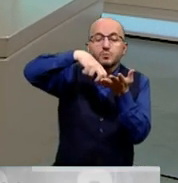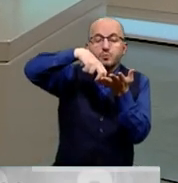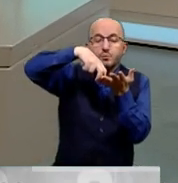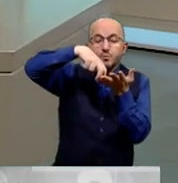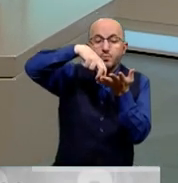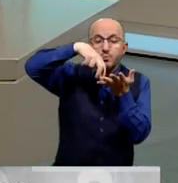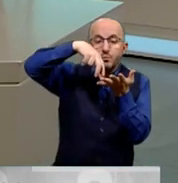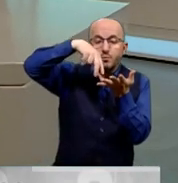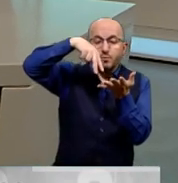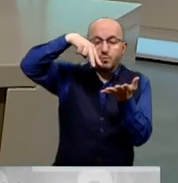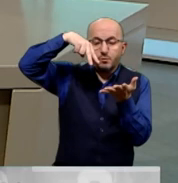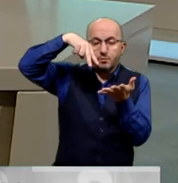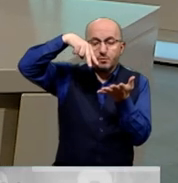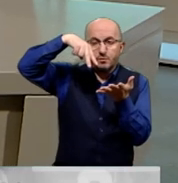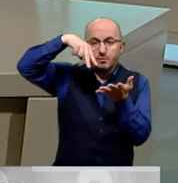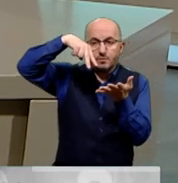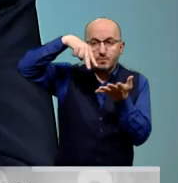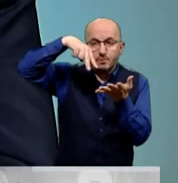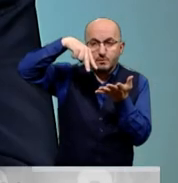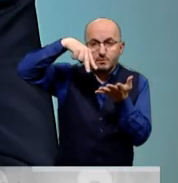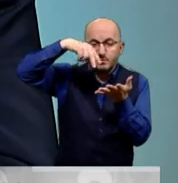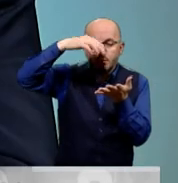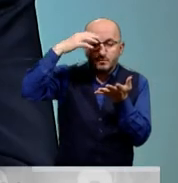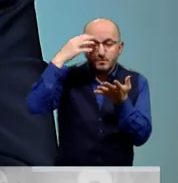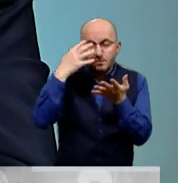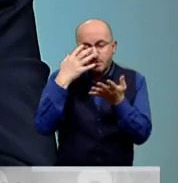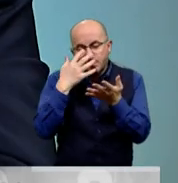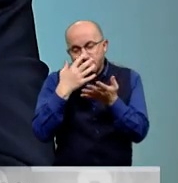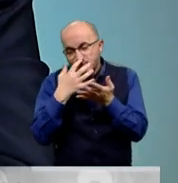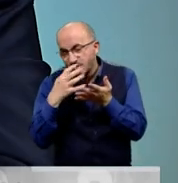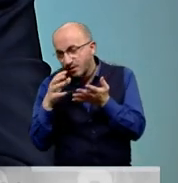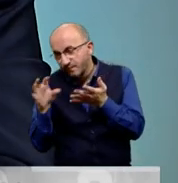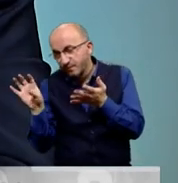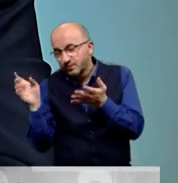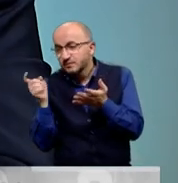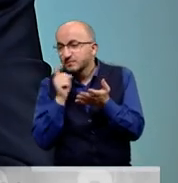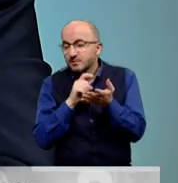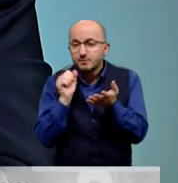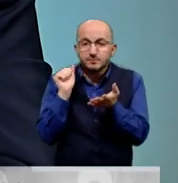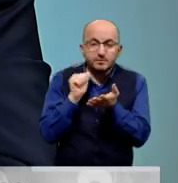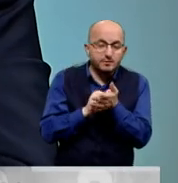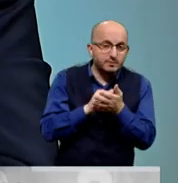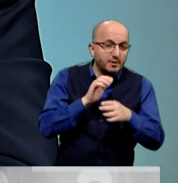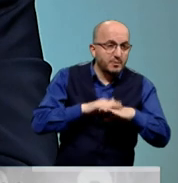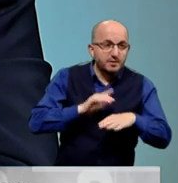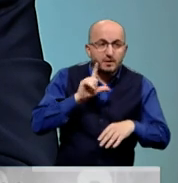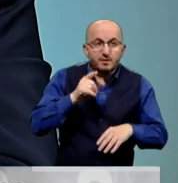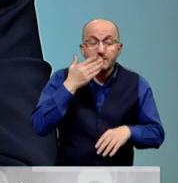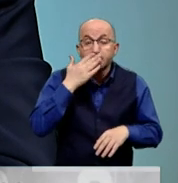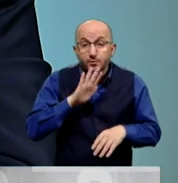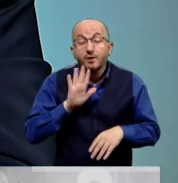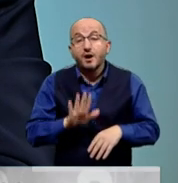tahiyyatü oturur ve selam verir burada Sehiv secdesi yapmasına falan gerek yok